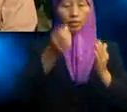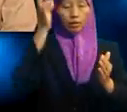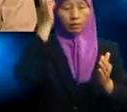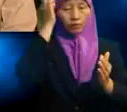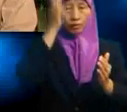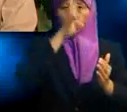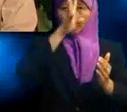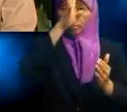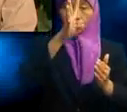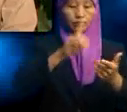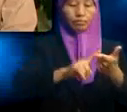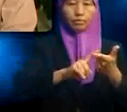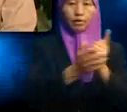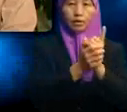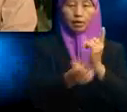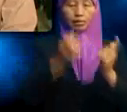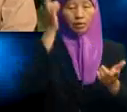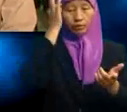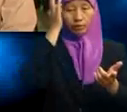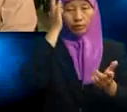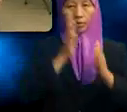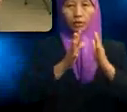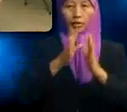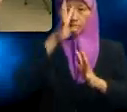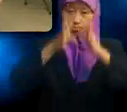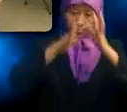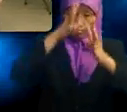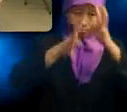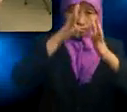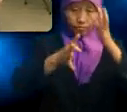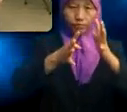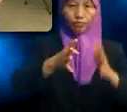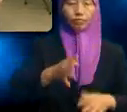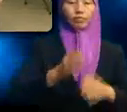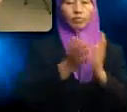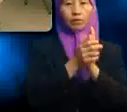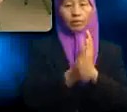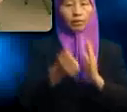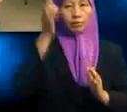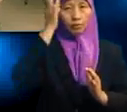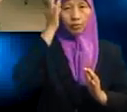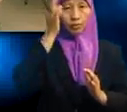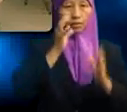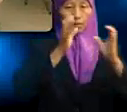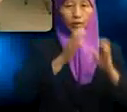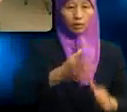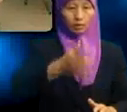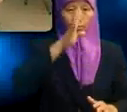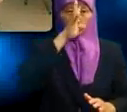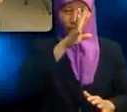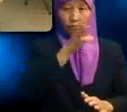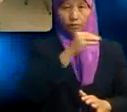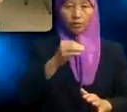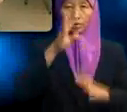dan kemahiran berfikir secara kreatif. Kemahiran berfikir secara kritis dan kreatif